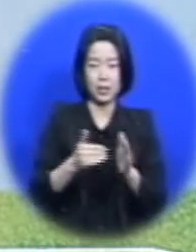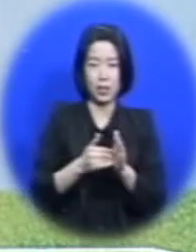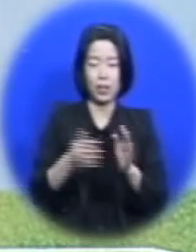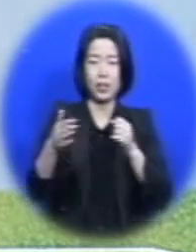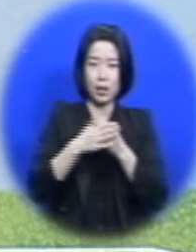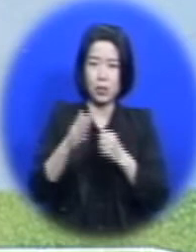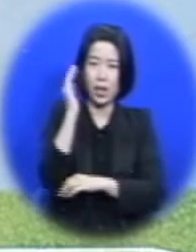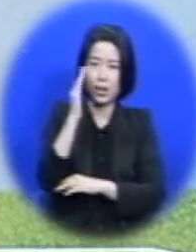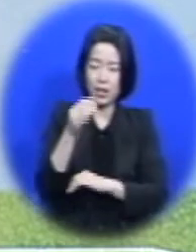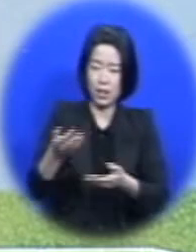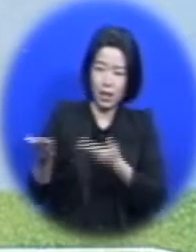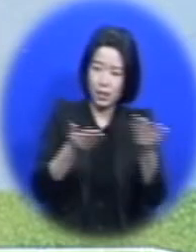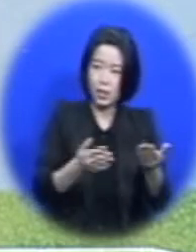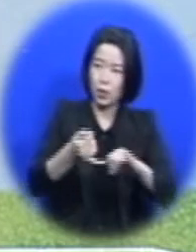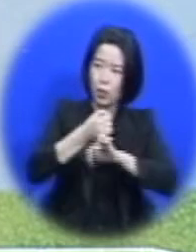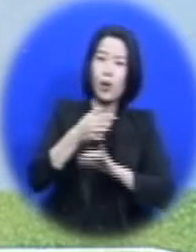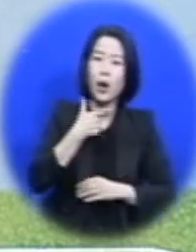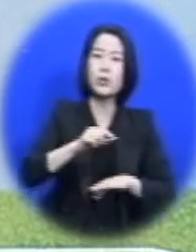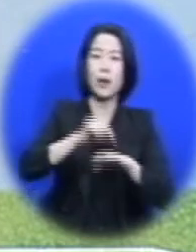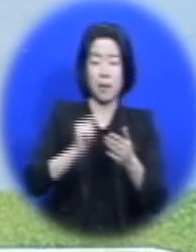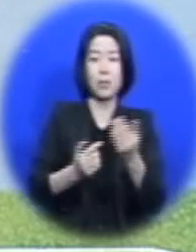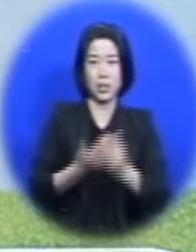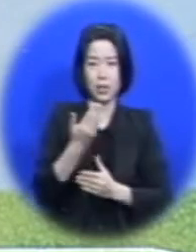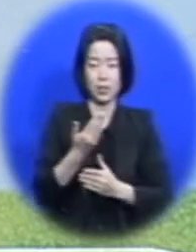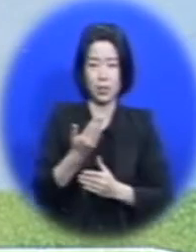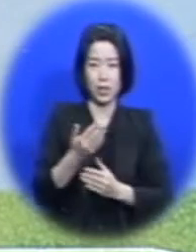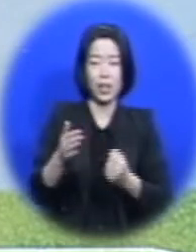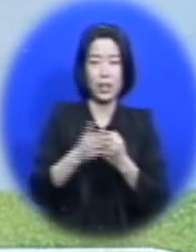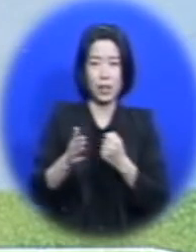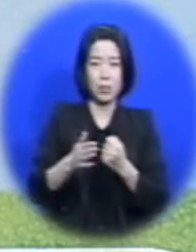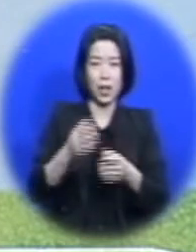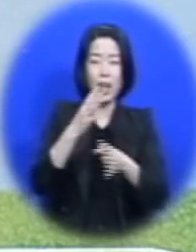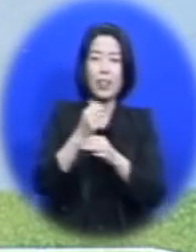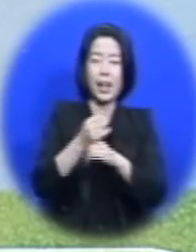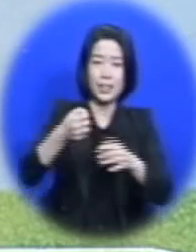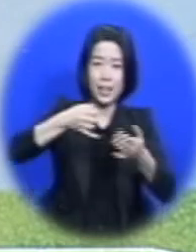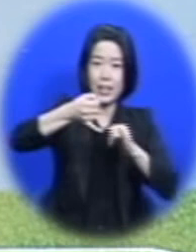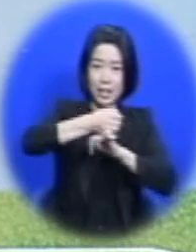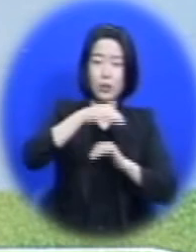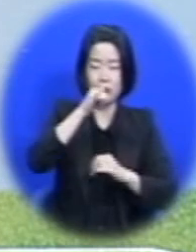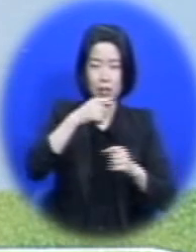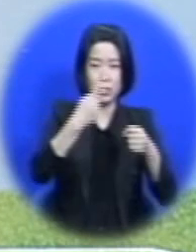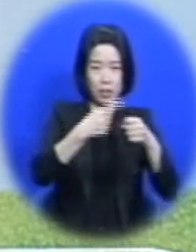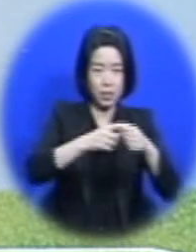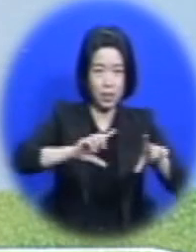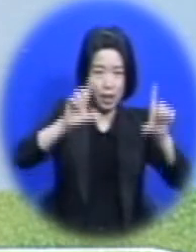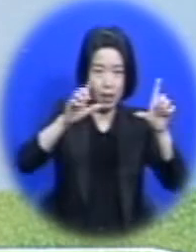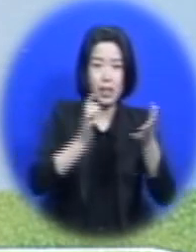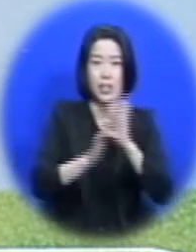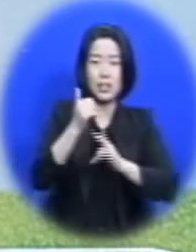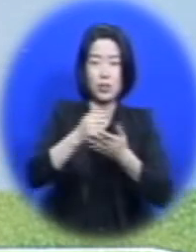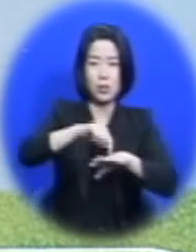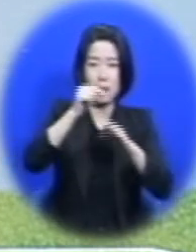생각을 했다는 겁니다 그래서 이제 강사 대뜸 날짜를 약속을 한 거예요 첫째 날에는 예수님이